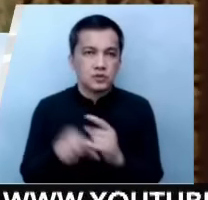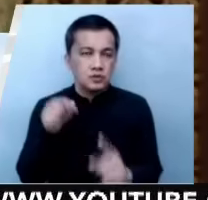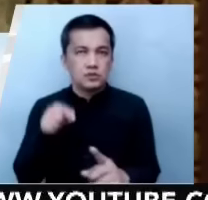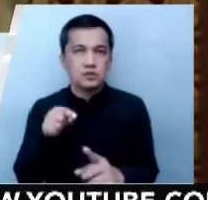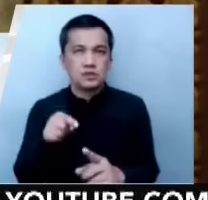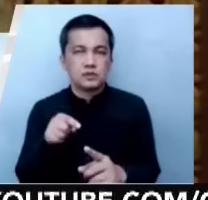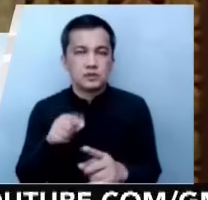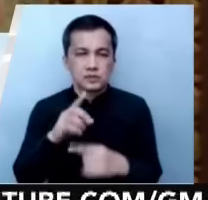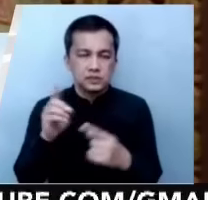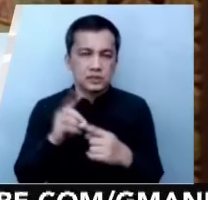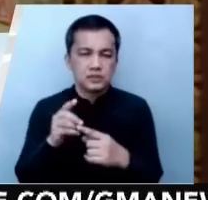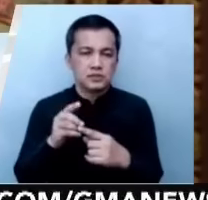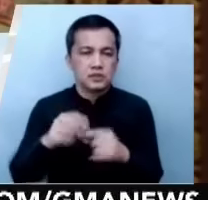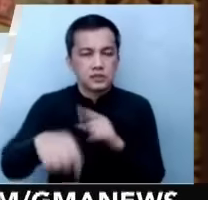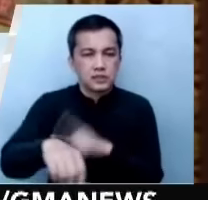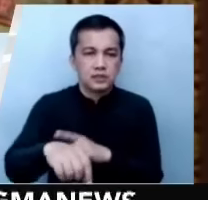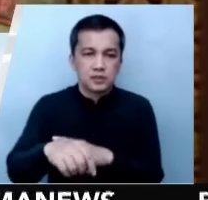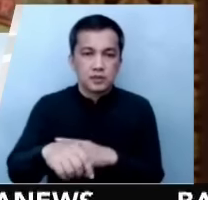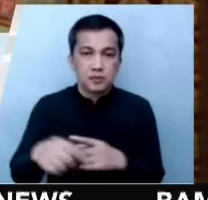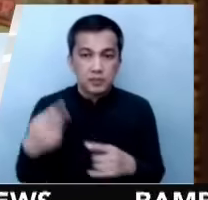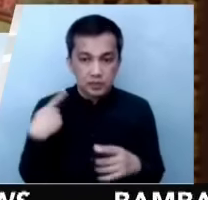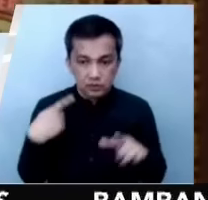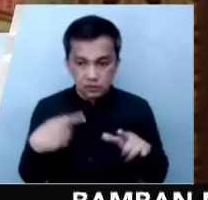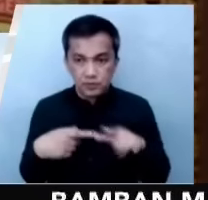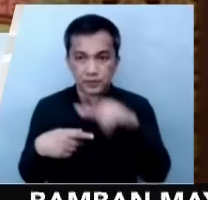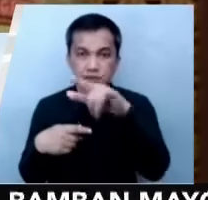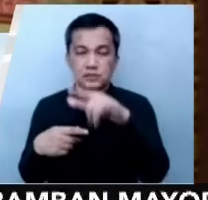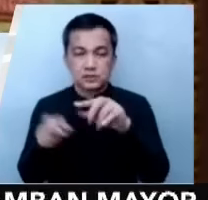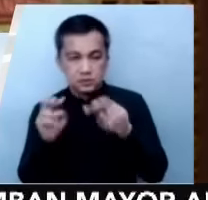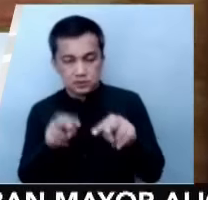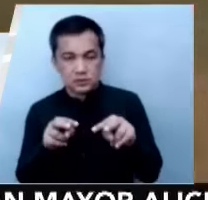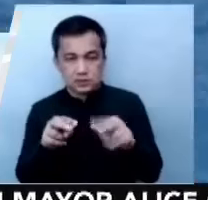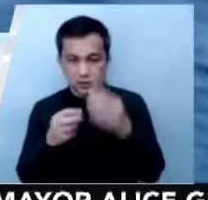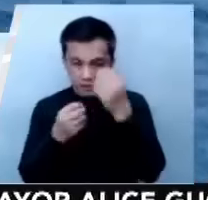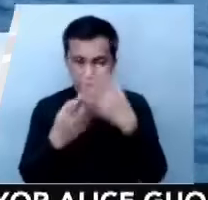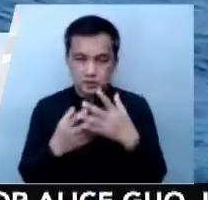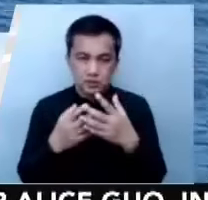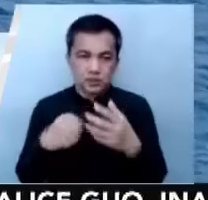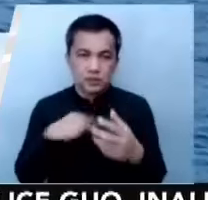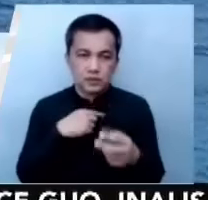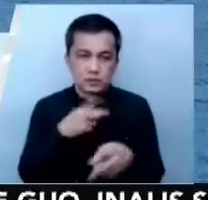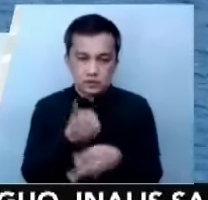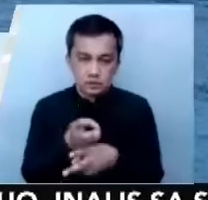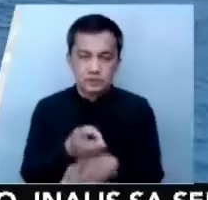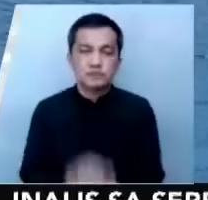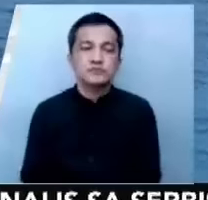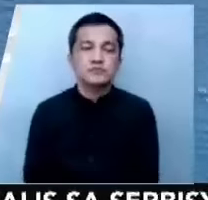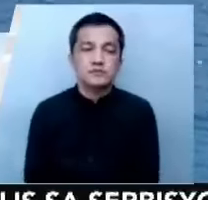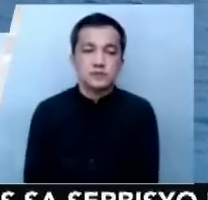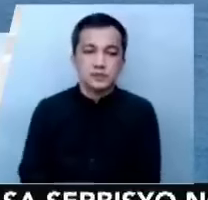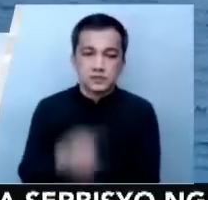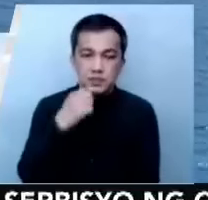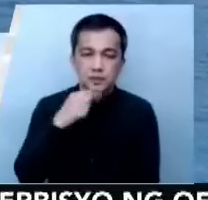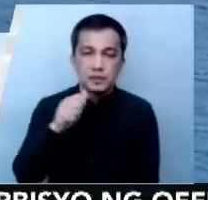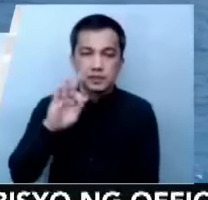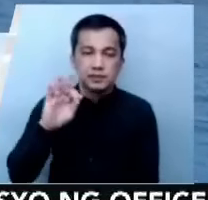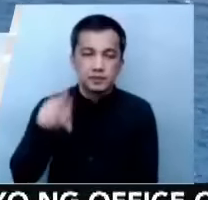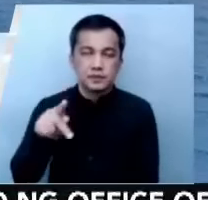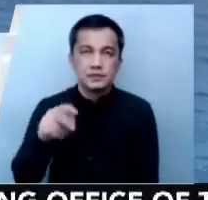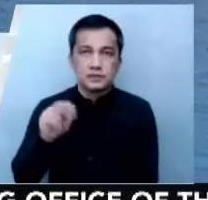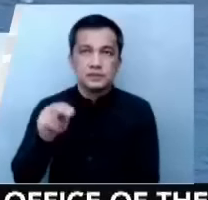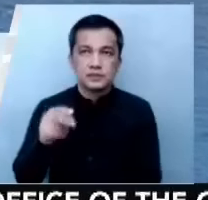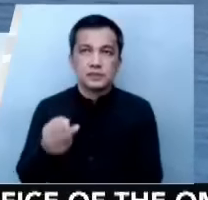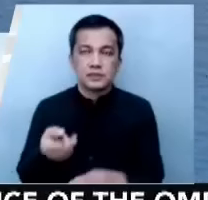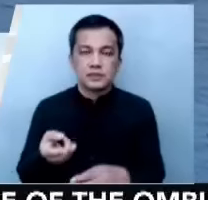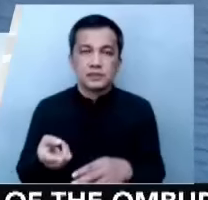period. Siguro pag may lumipad, then we can be informed for our monitoring. Ayon sa AFP, kailangan na ang dagdag na air assets